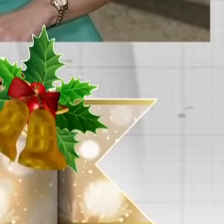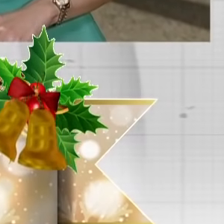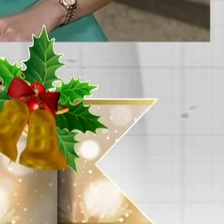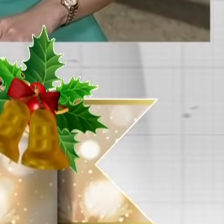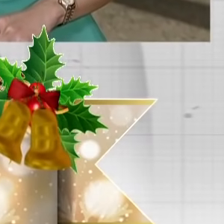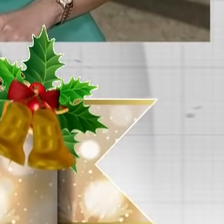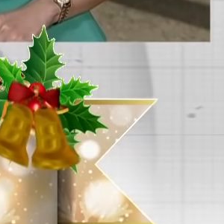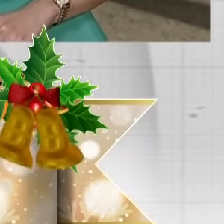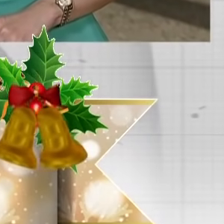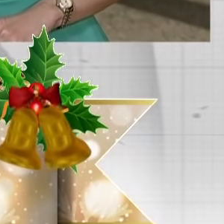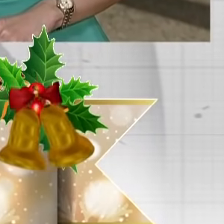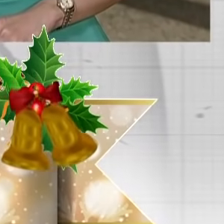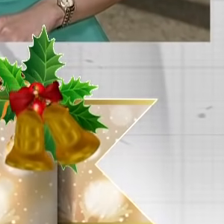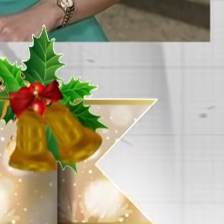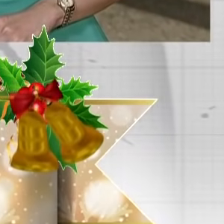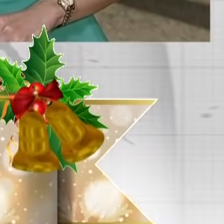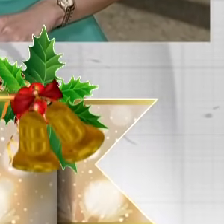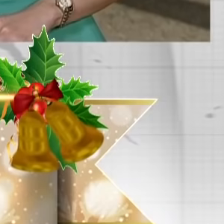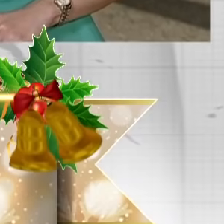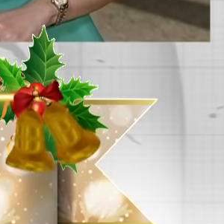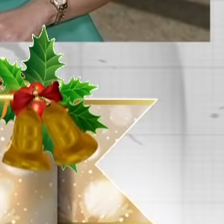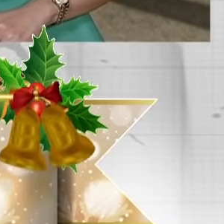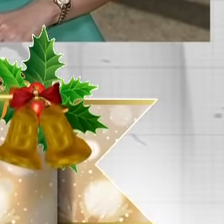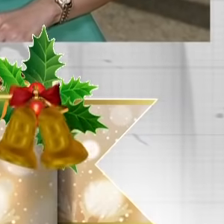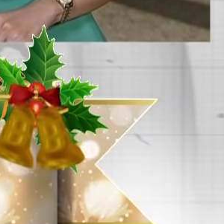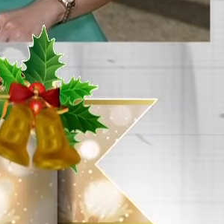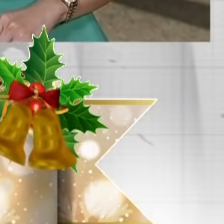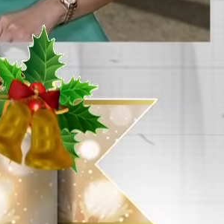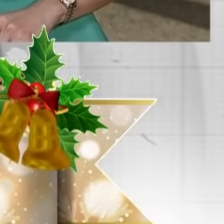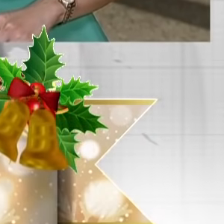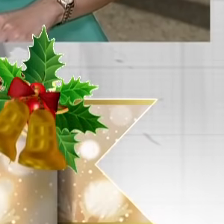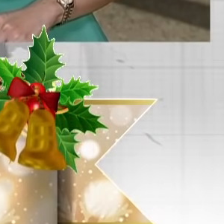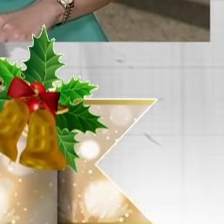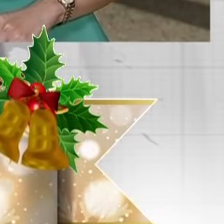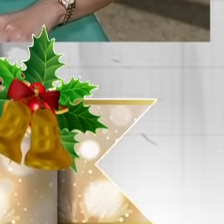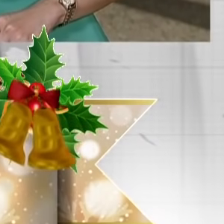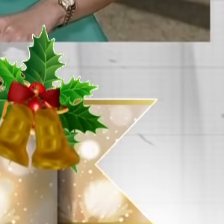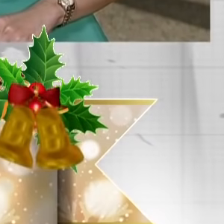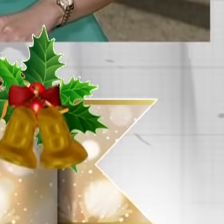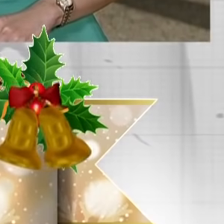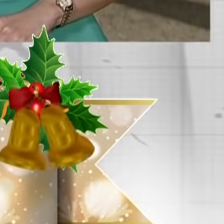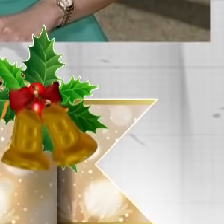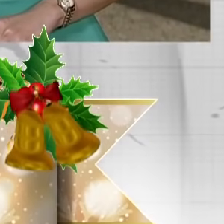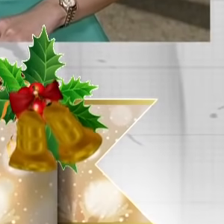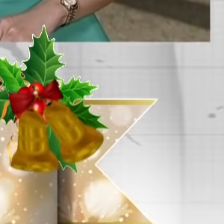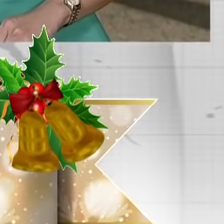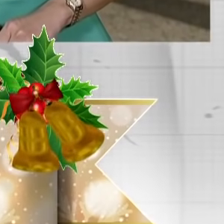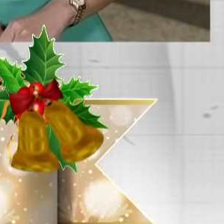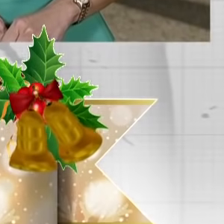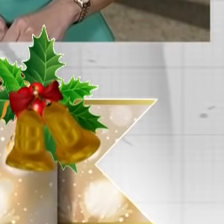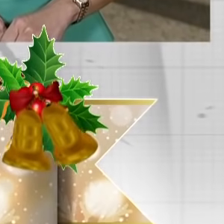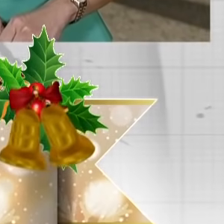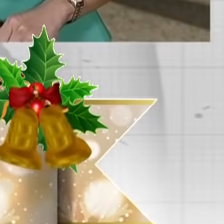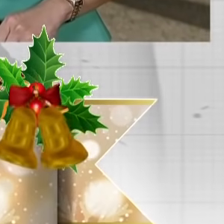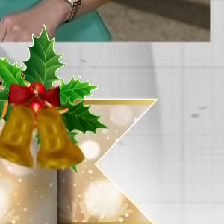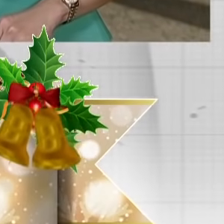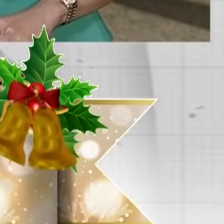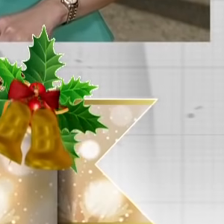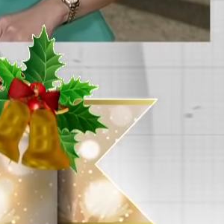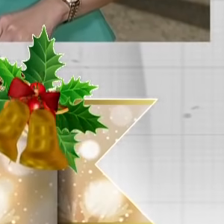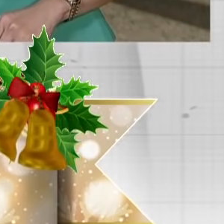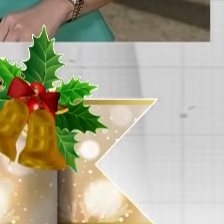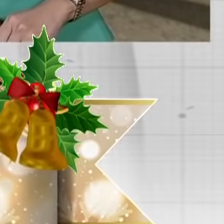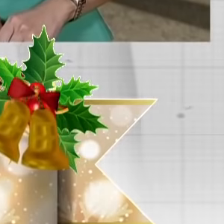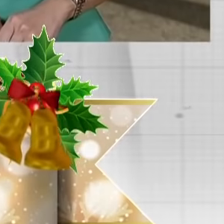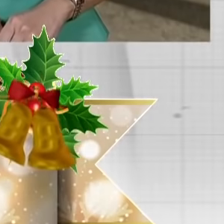na! Ako po si Bernadette Zambrano. Nandito kami para sa inyo, saan man sa mundo. Anumang hamon,